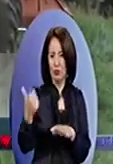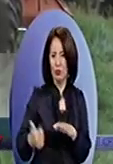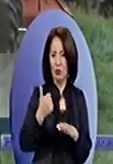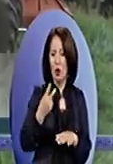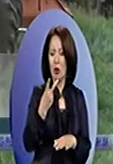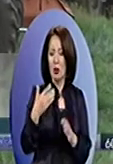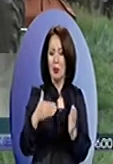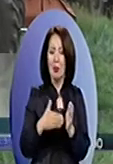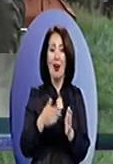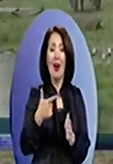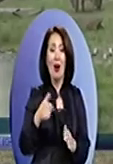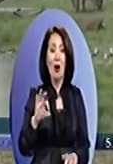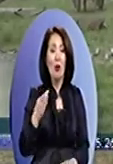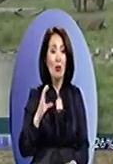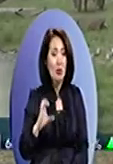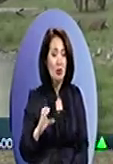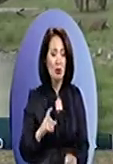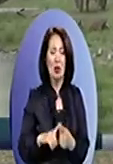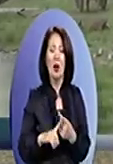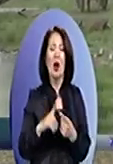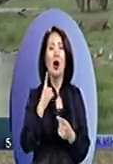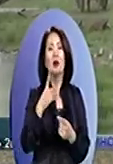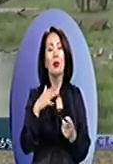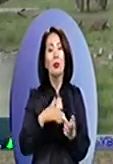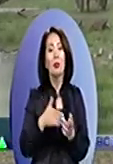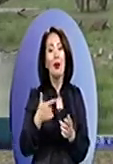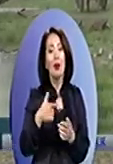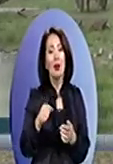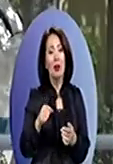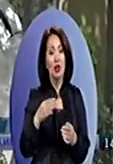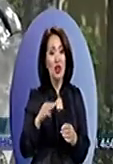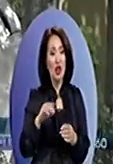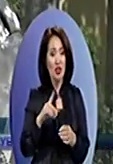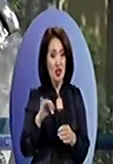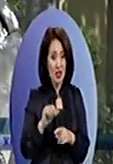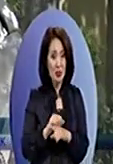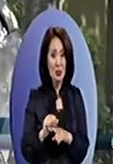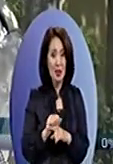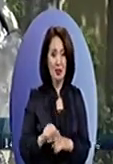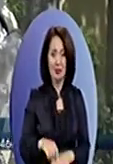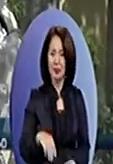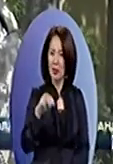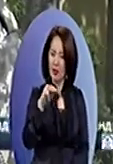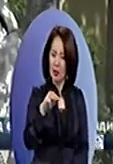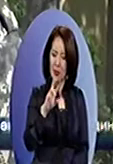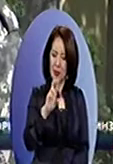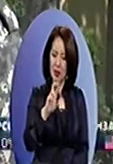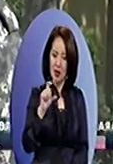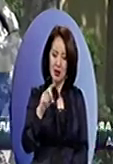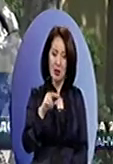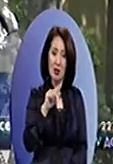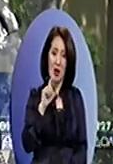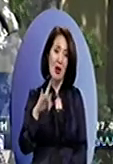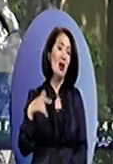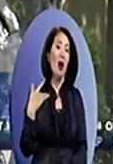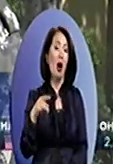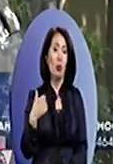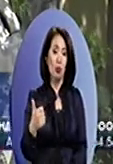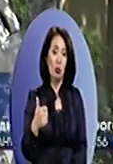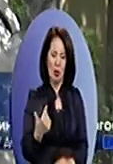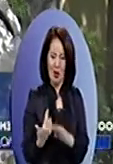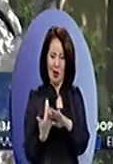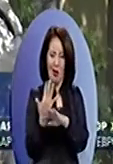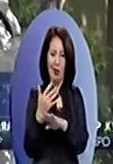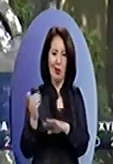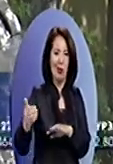өвс, 15,000 орчим тонн тэжээл бэлтгэх юм а. Илчээр гайгүй хадлан авах газар тэр боломж таарах юм байна.